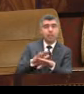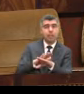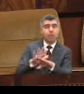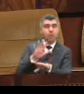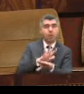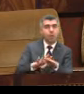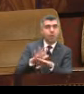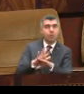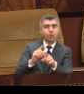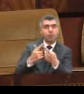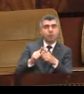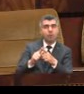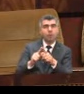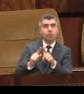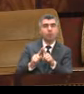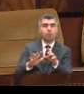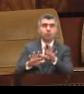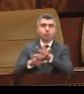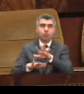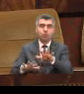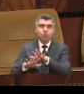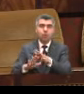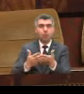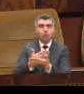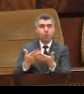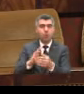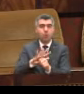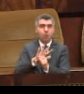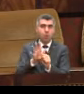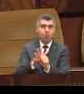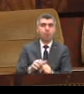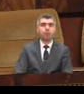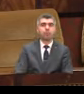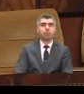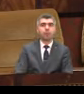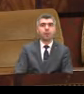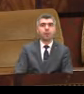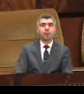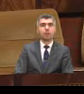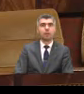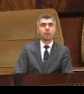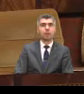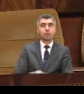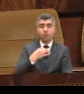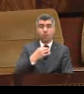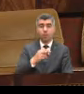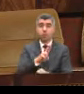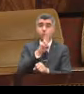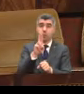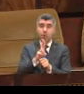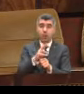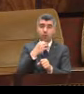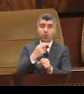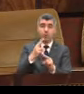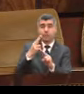مع التبعات ذات الطابع الاجتماعي المتربطة عن جائحة كورونا. وفي هذا السياق نطرح عليكم السيدة الوزيرة